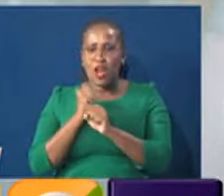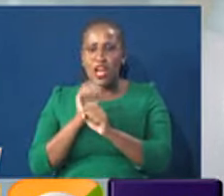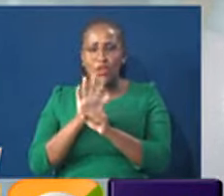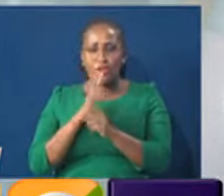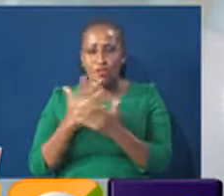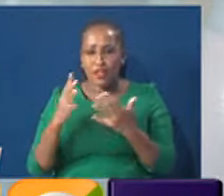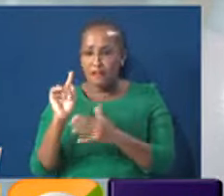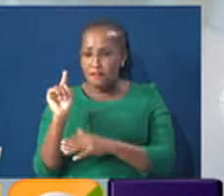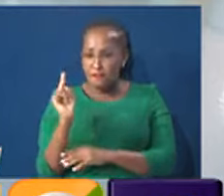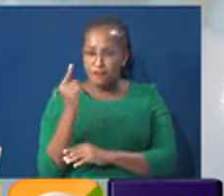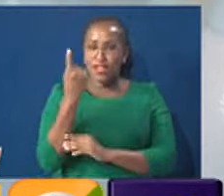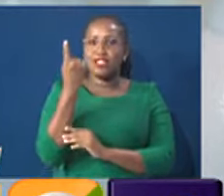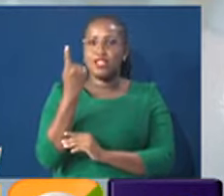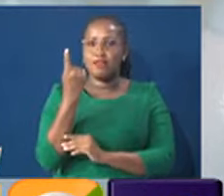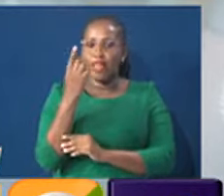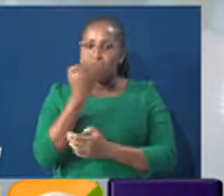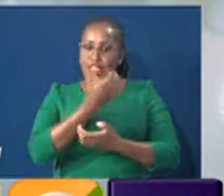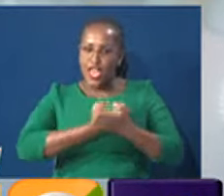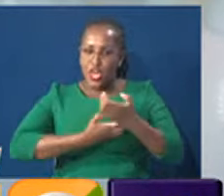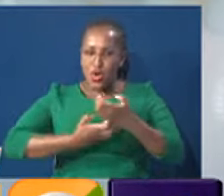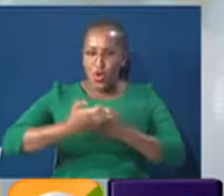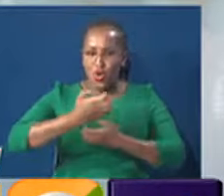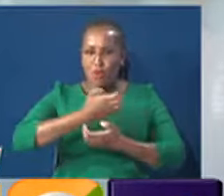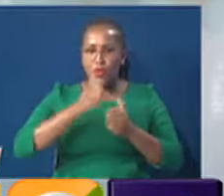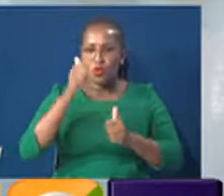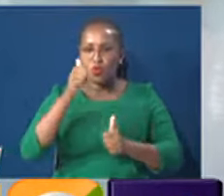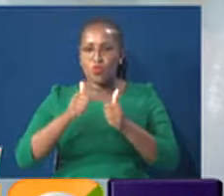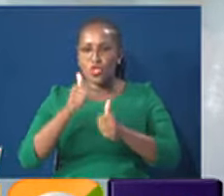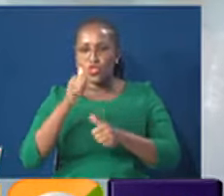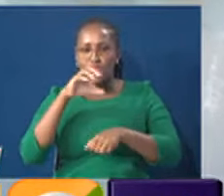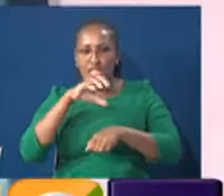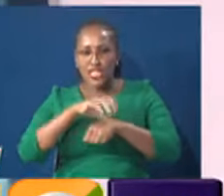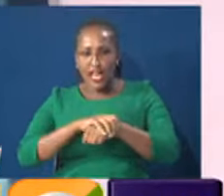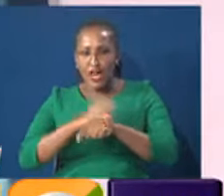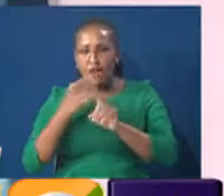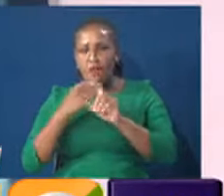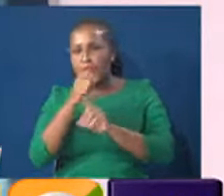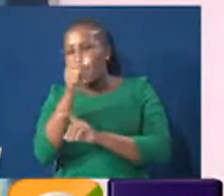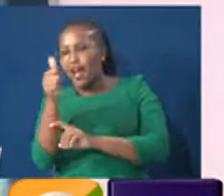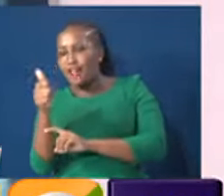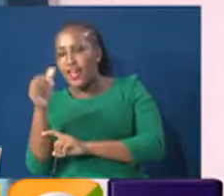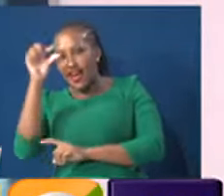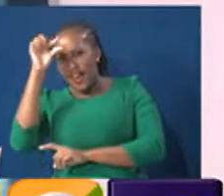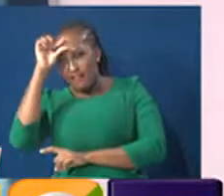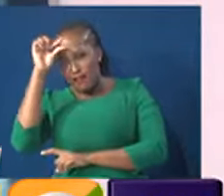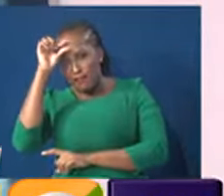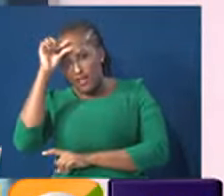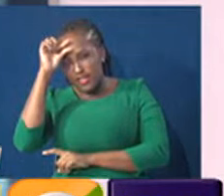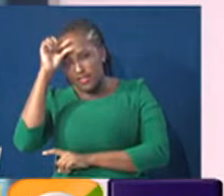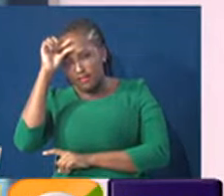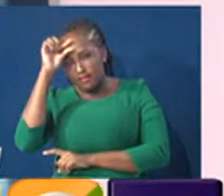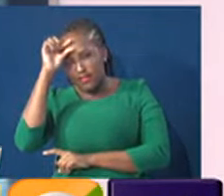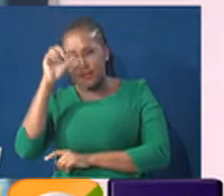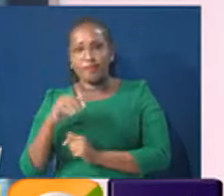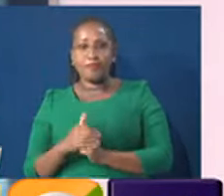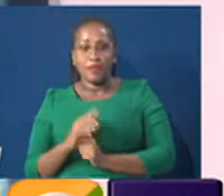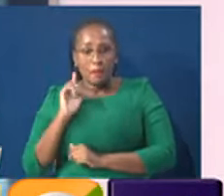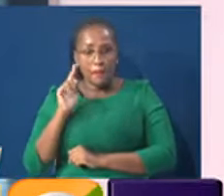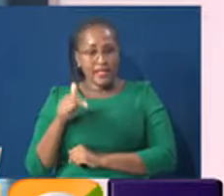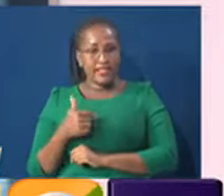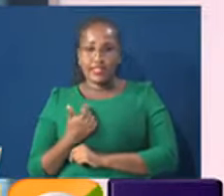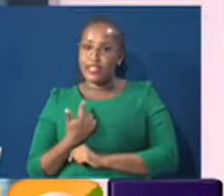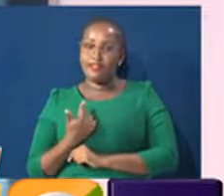Kwanza ule uchumi ambao sisi tulirithi kutoka kwa serikali ambayo tulipata hapo mbeleni. Mimi